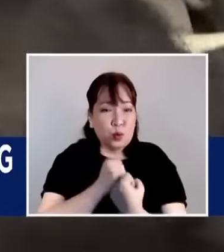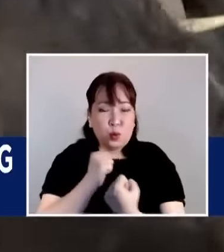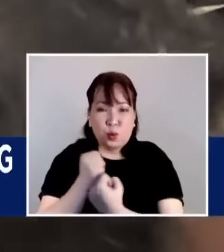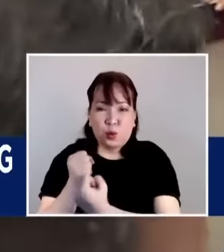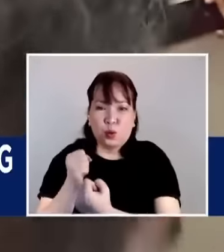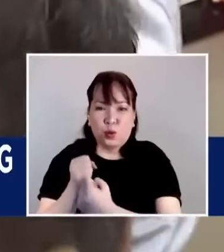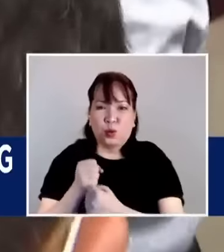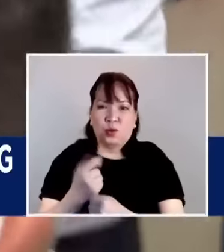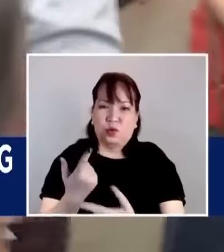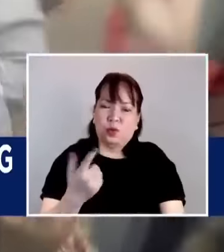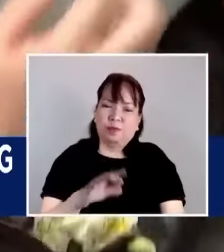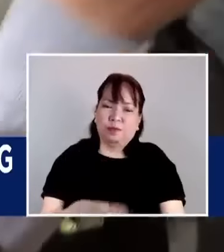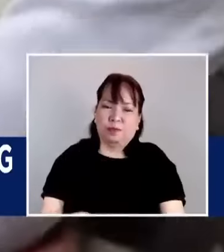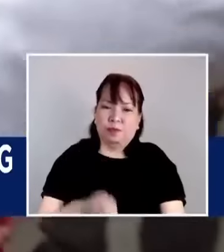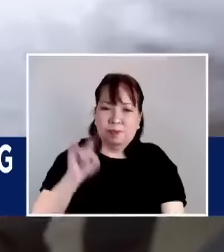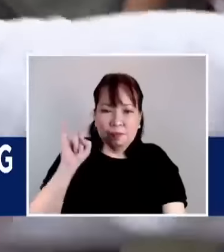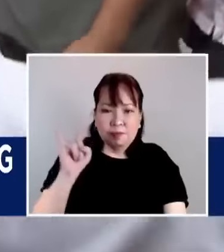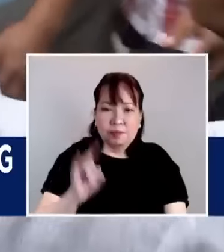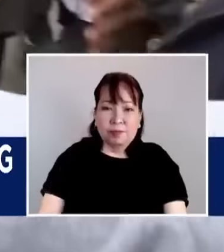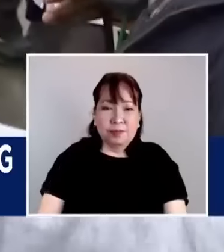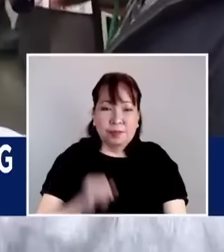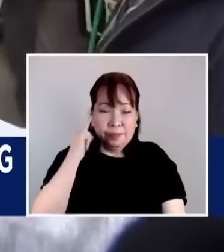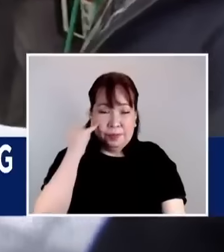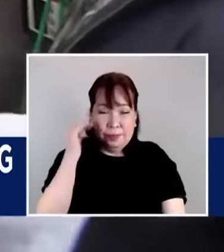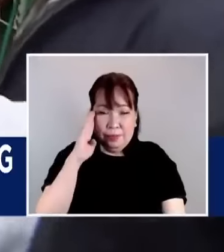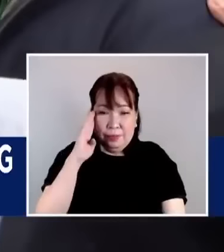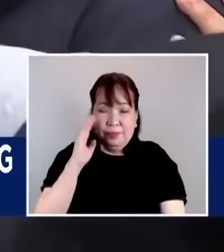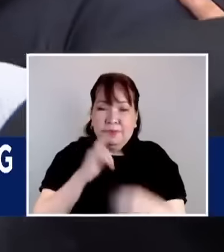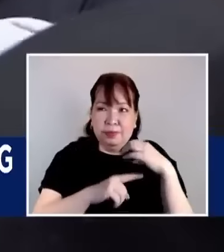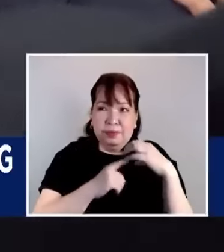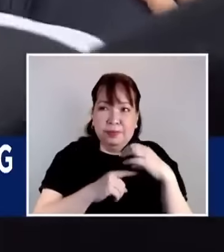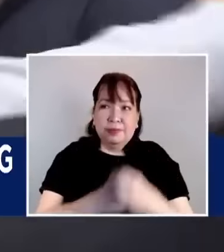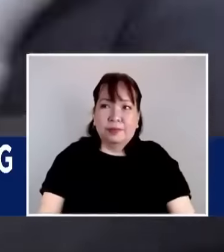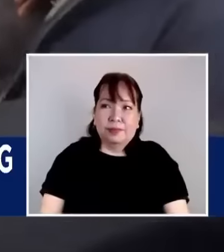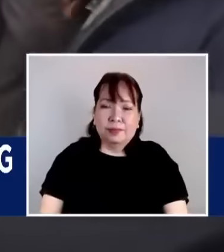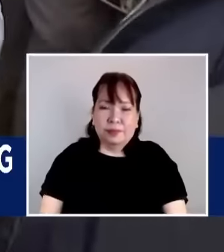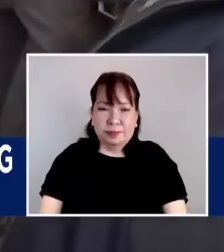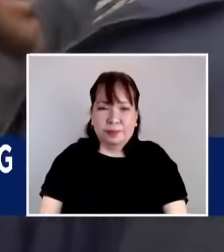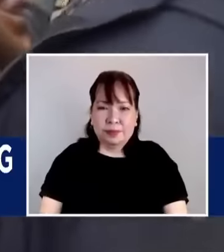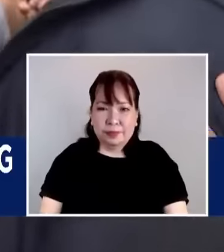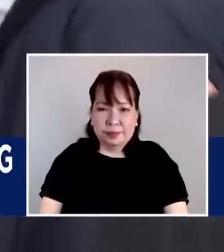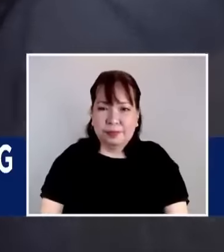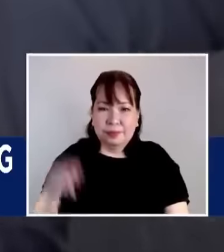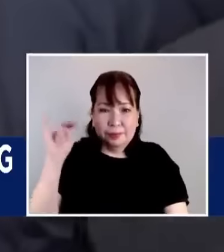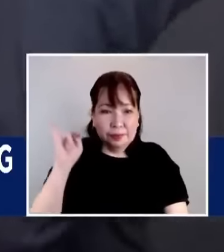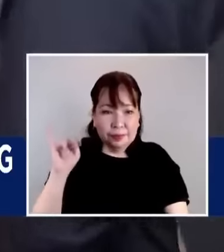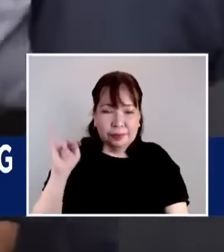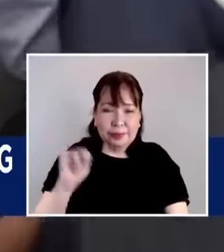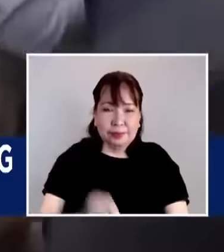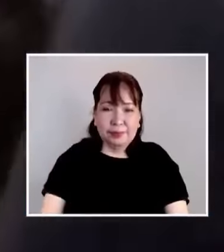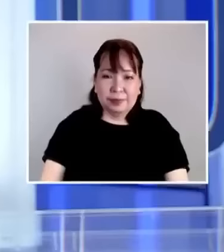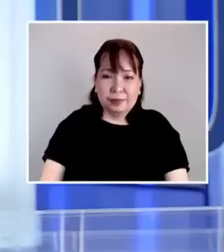kanilang kampanya. Joyce Balancho, ABS-CBN News, Ilocos Norte.